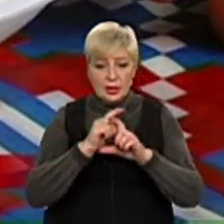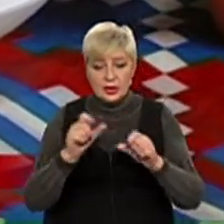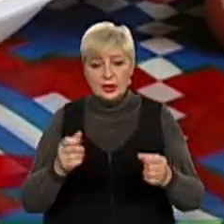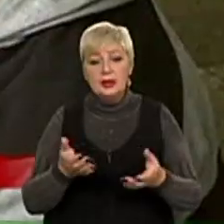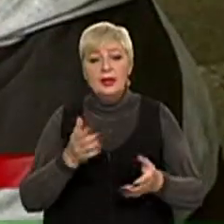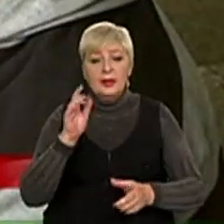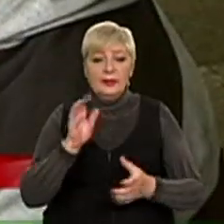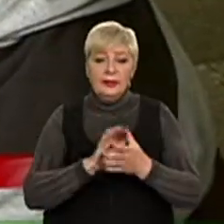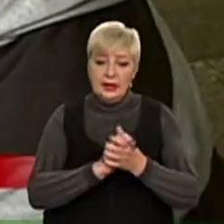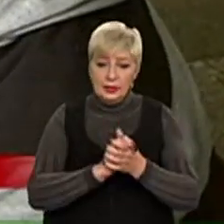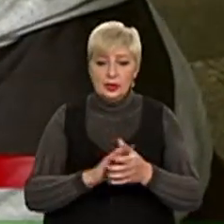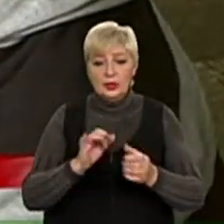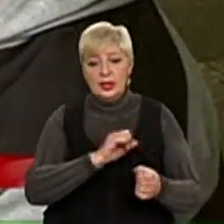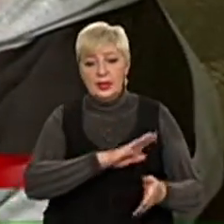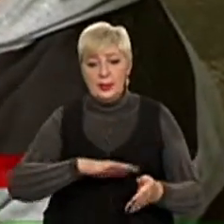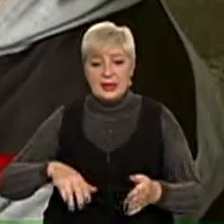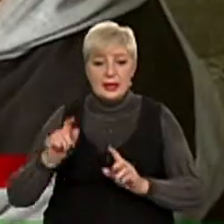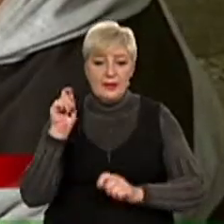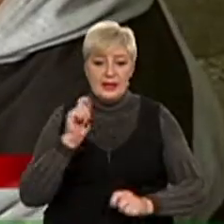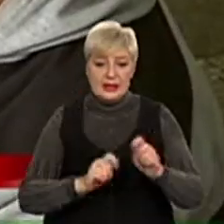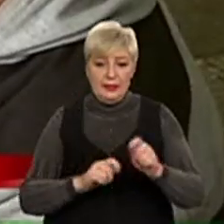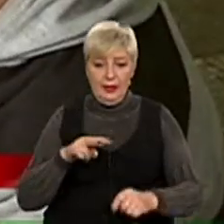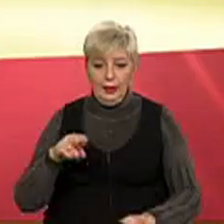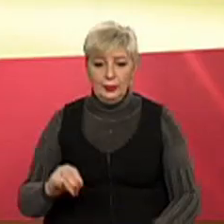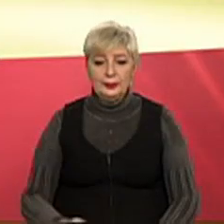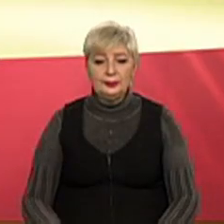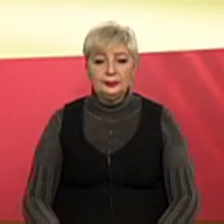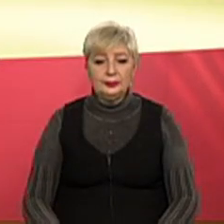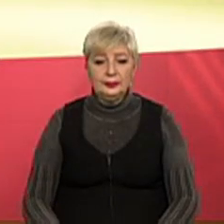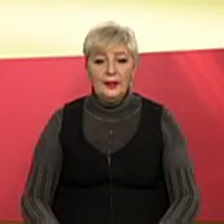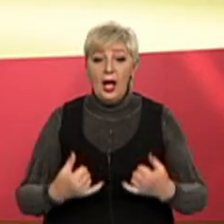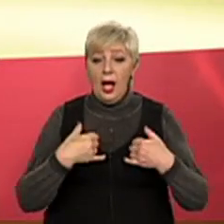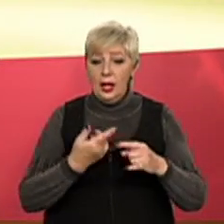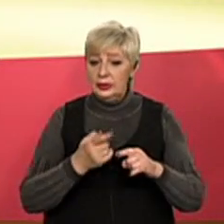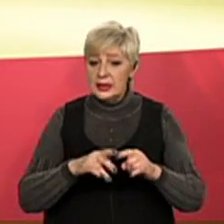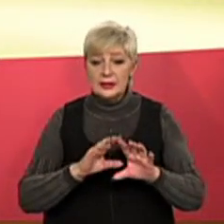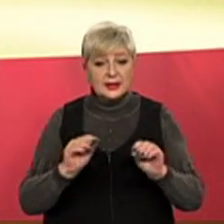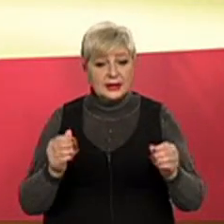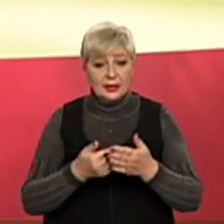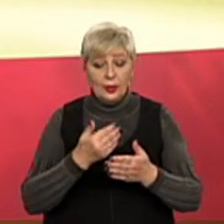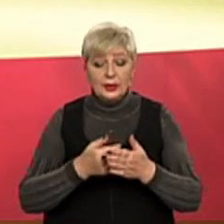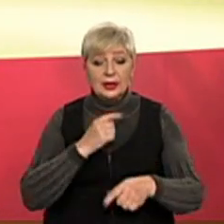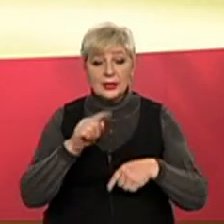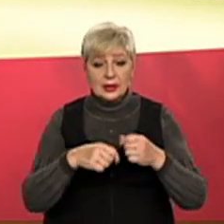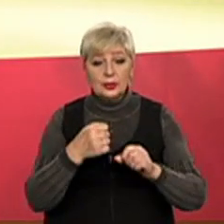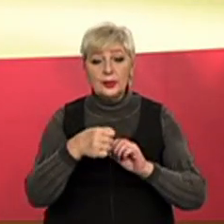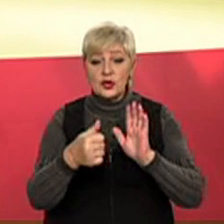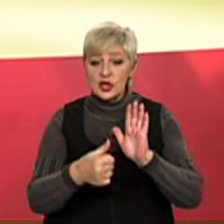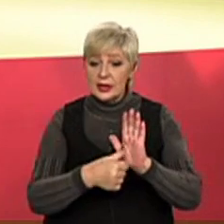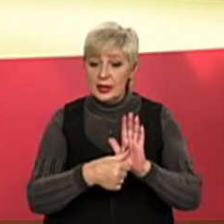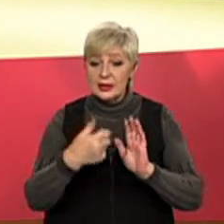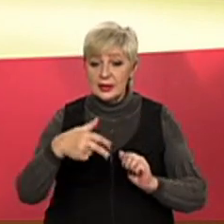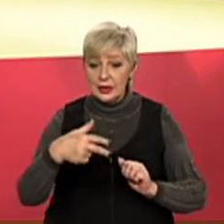після завершення фестивалю. Юлія Стахальська, Віталій Правдюк. Деталі. А у нас це всі новини у випуску. Наступний о